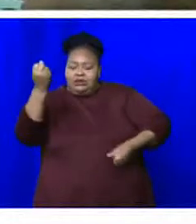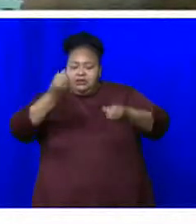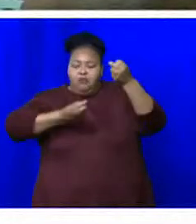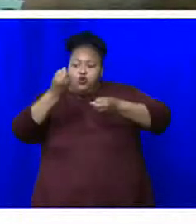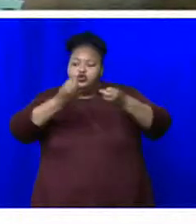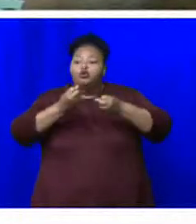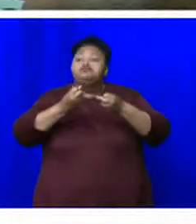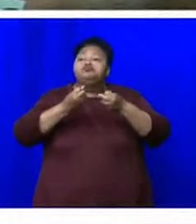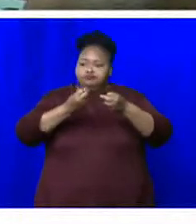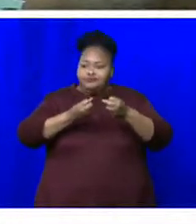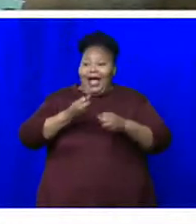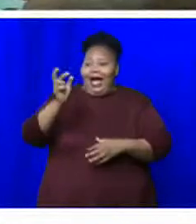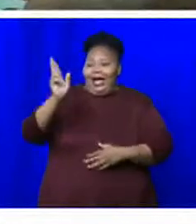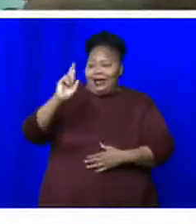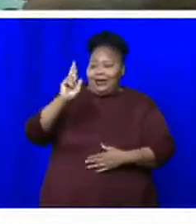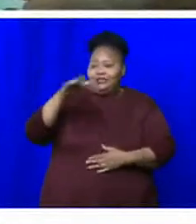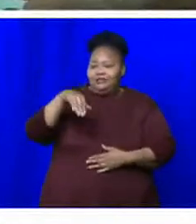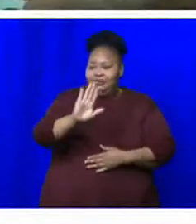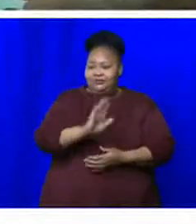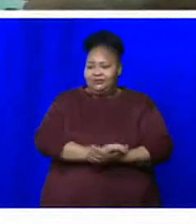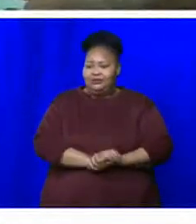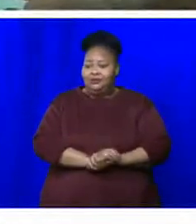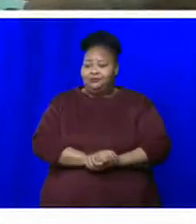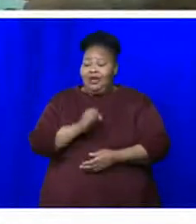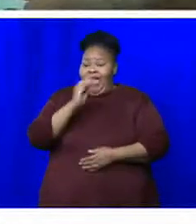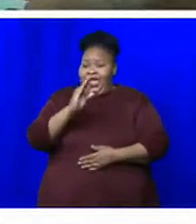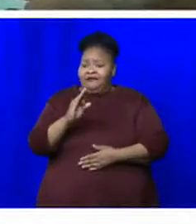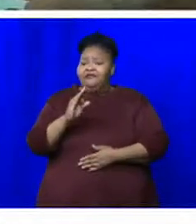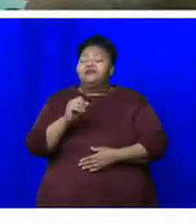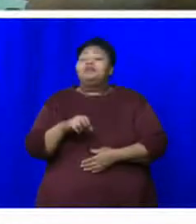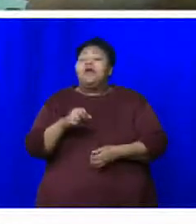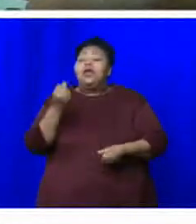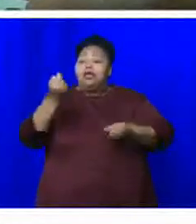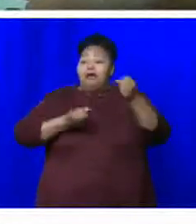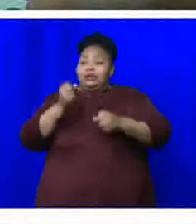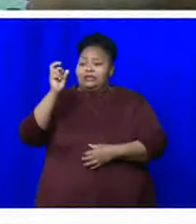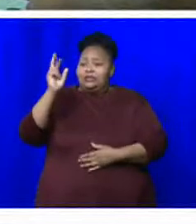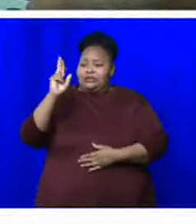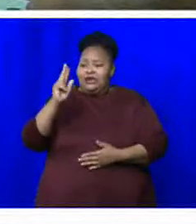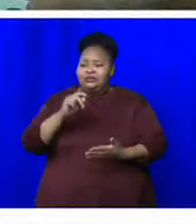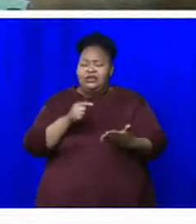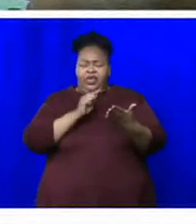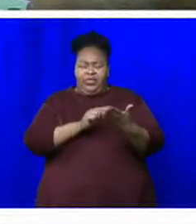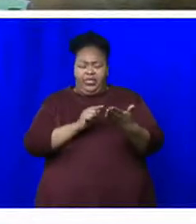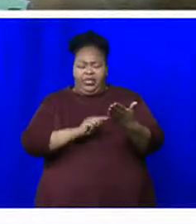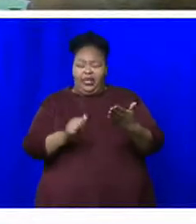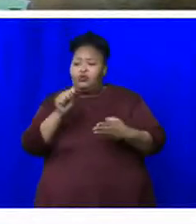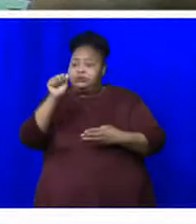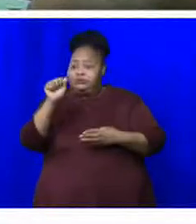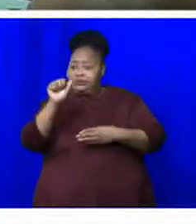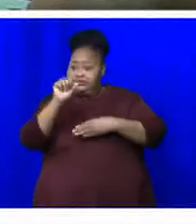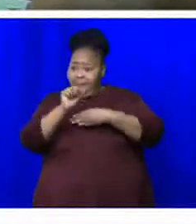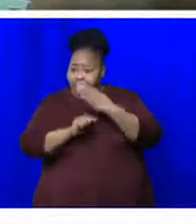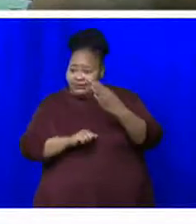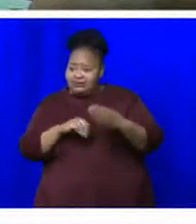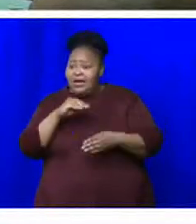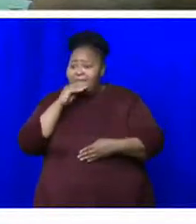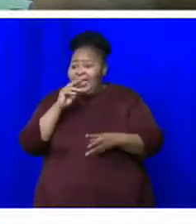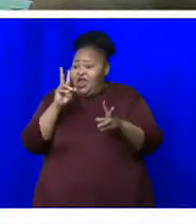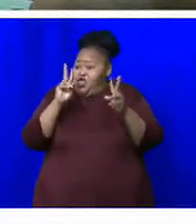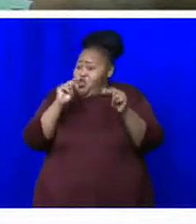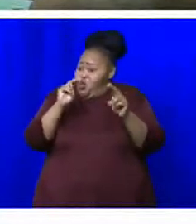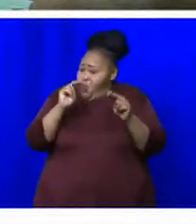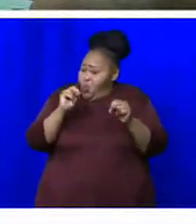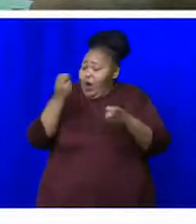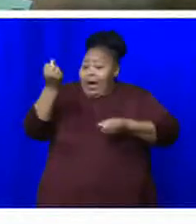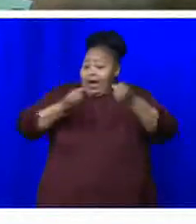Nawe sikubala le rendayo yakhona ukhanda kuthi le rendayo le in 6 months bokungathanga timoto letiningi ngale mali le oyibhadele nje for